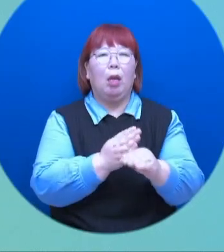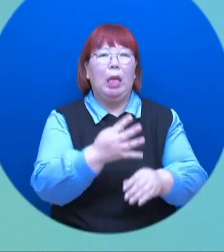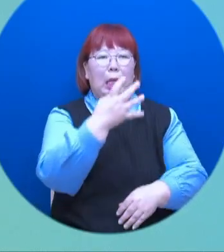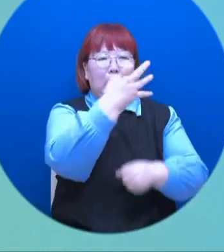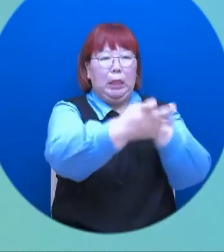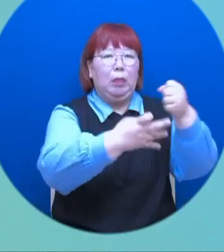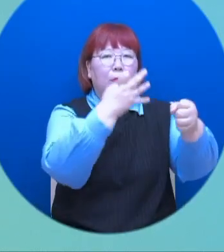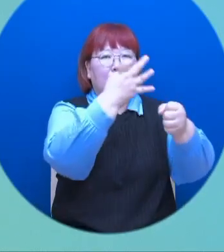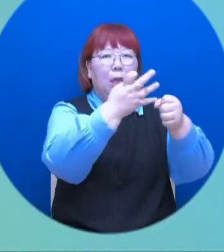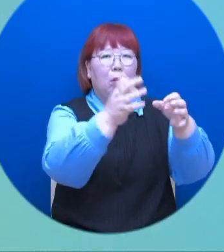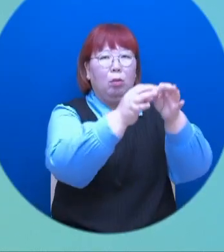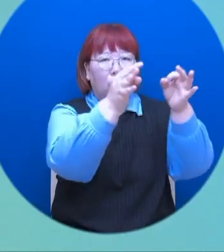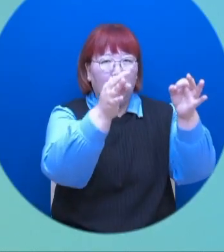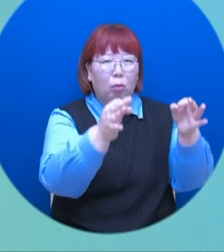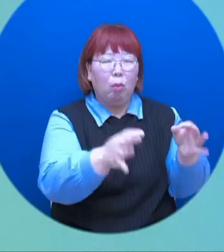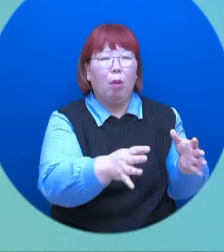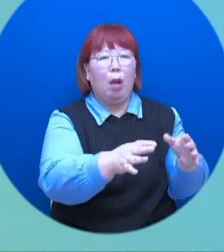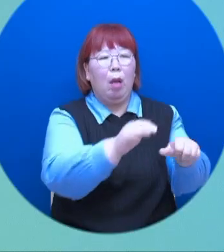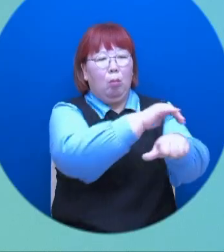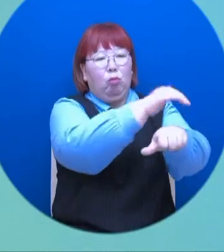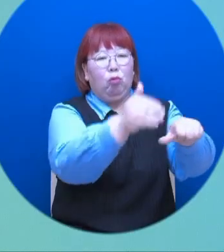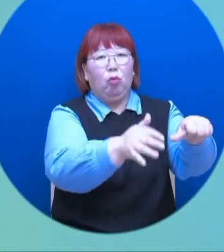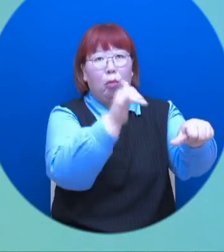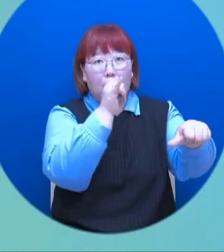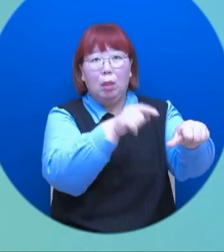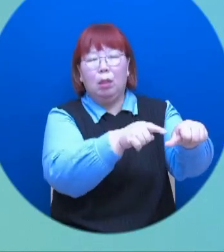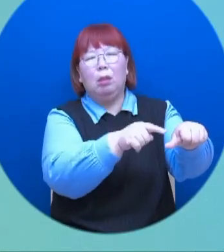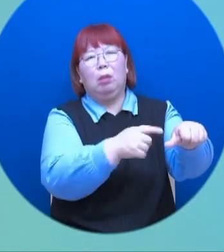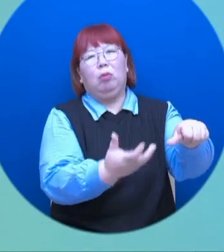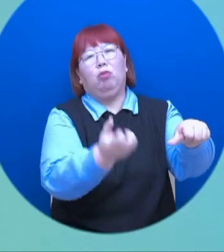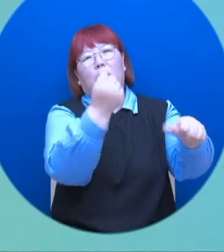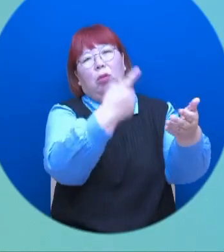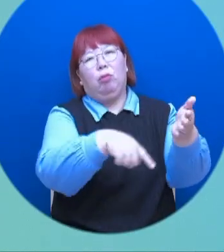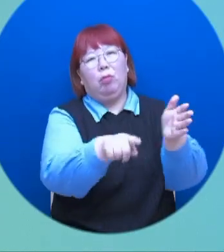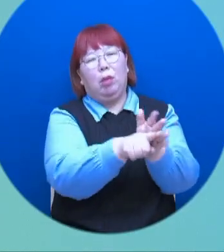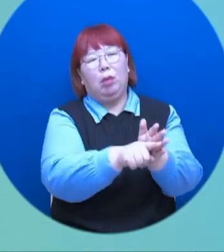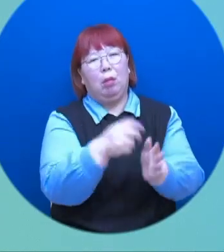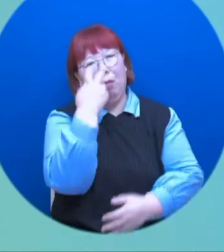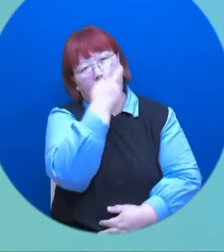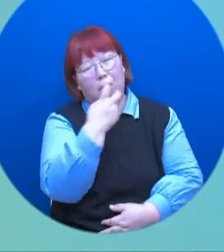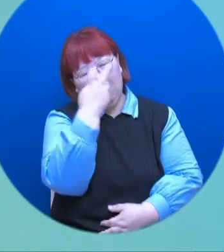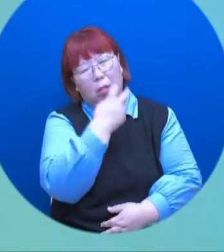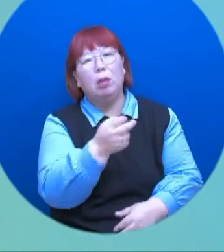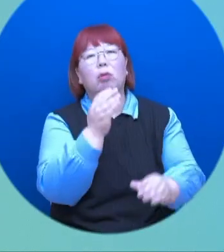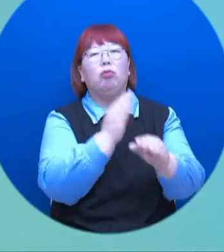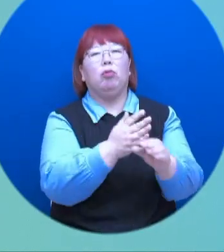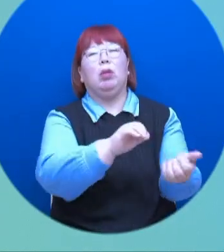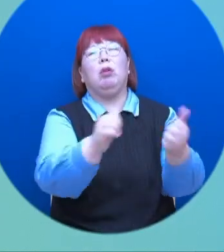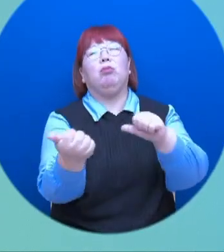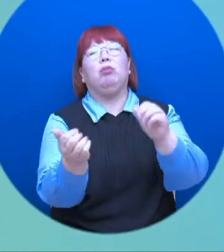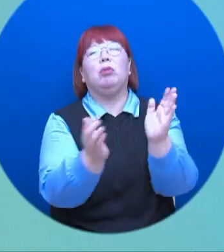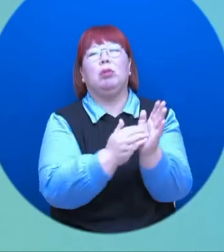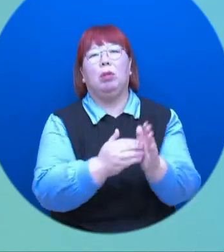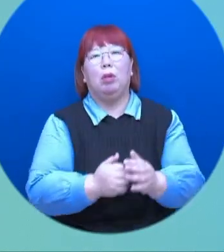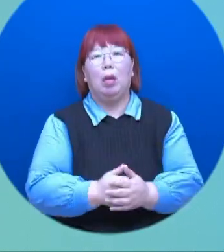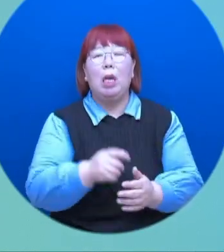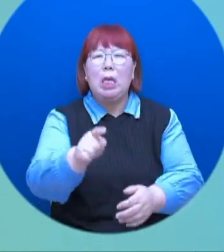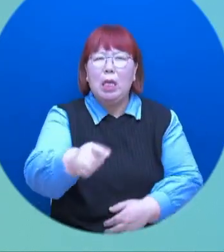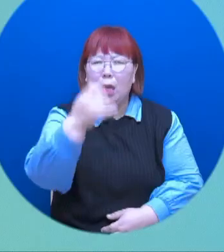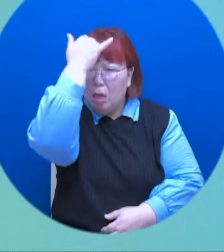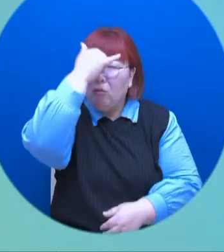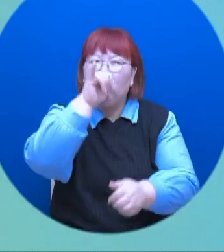주인을 섬기고 지키다가 눈을 감았다는 거예요. 이게 뭐다? 이게